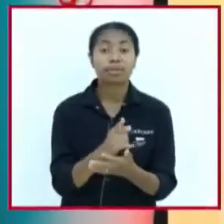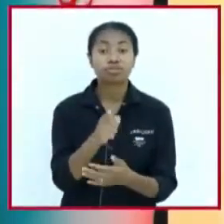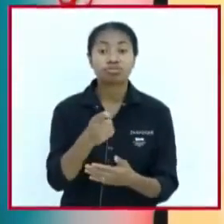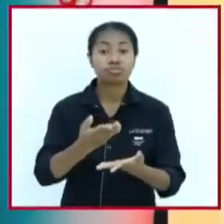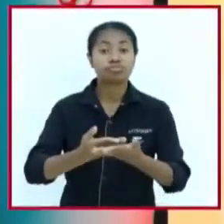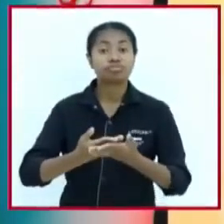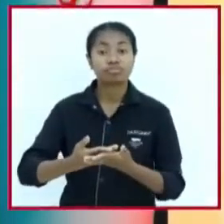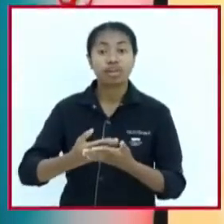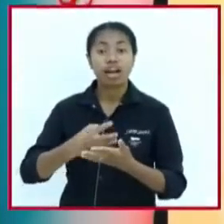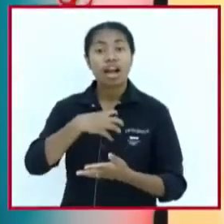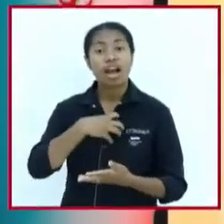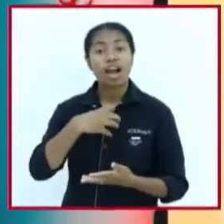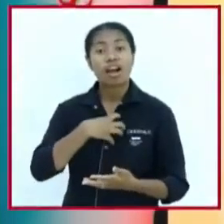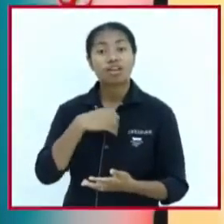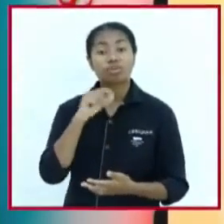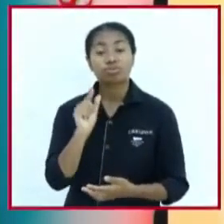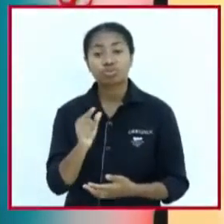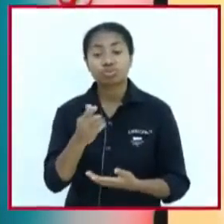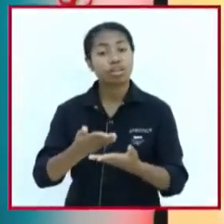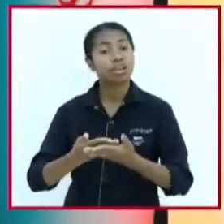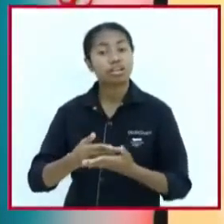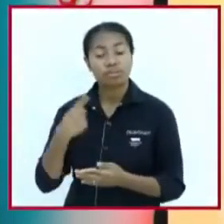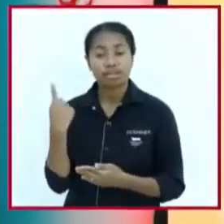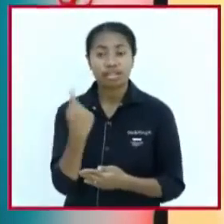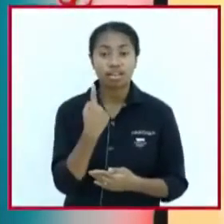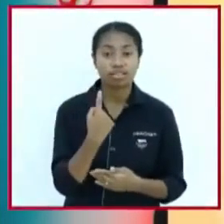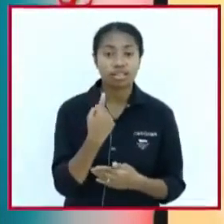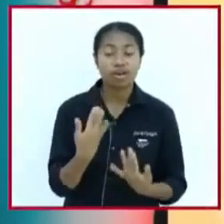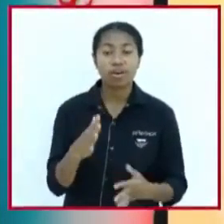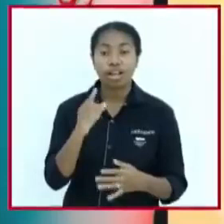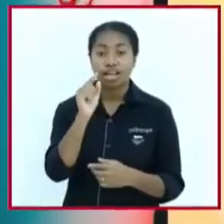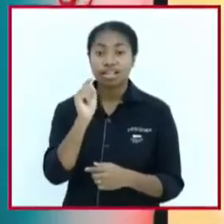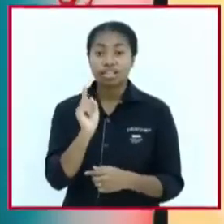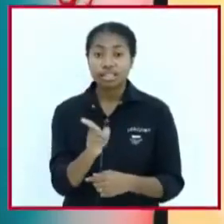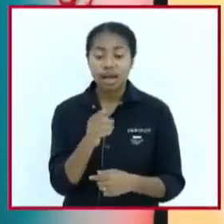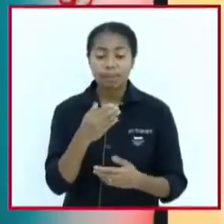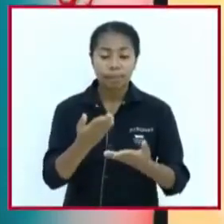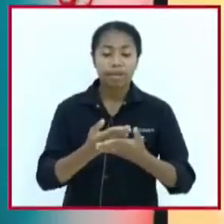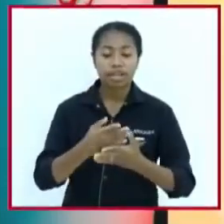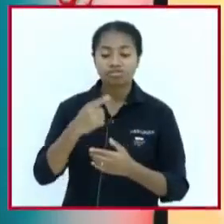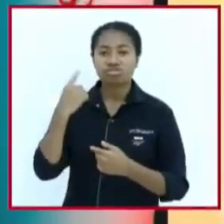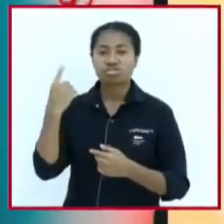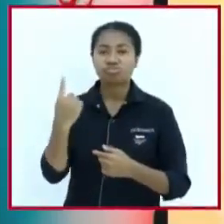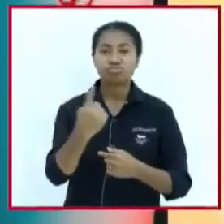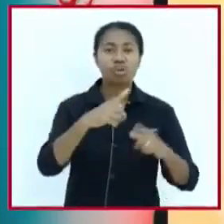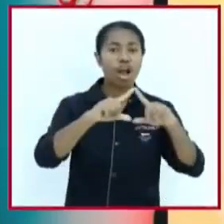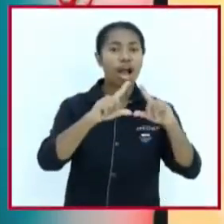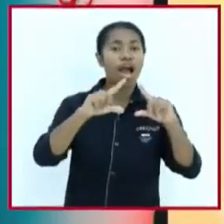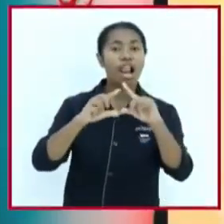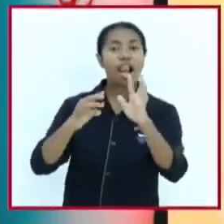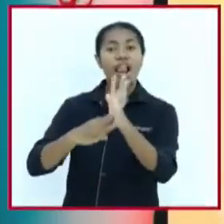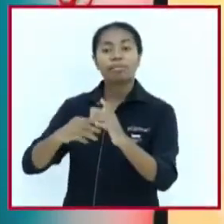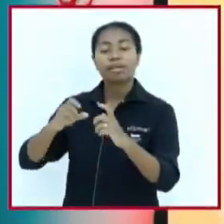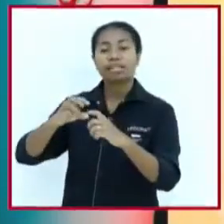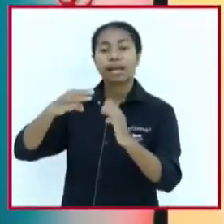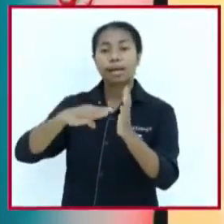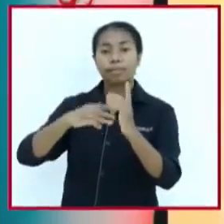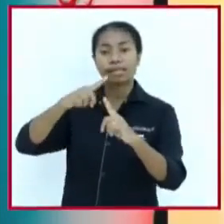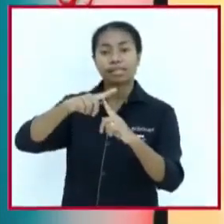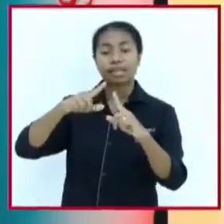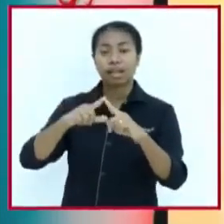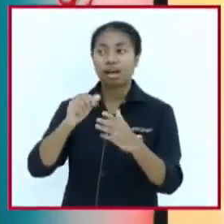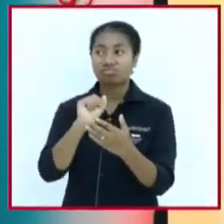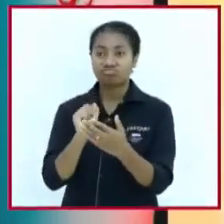menerima segala yang ada oleh dia Allah telah menjadikan alam semesta dia adalah cahaya kemuliaan Allah gambar wujud